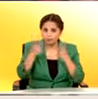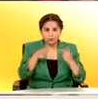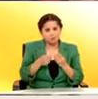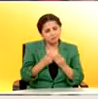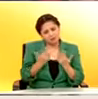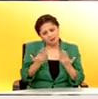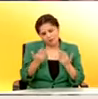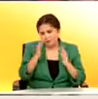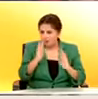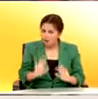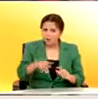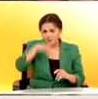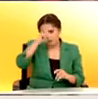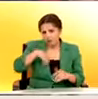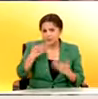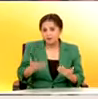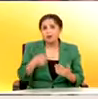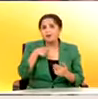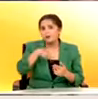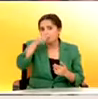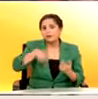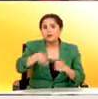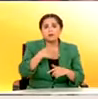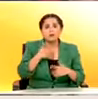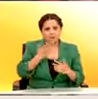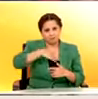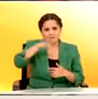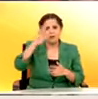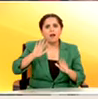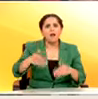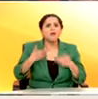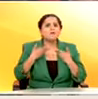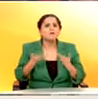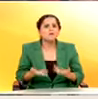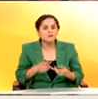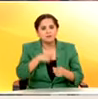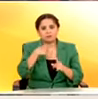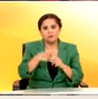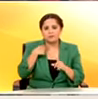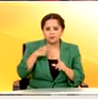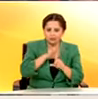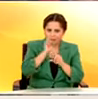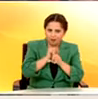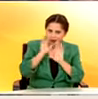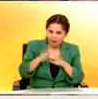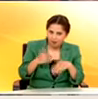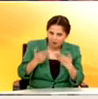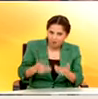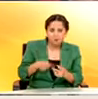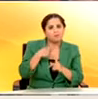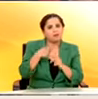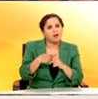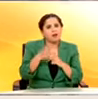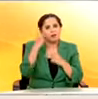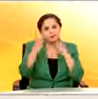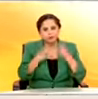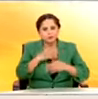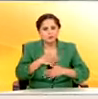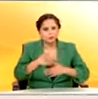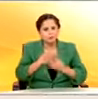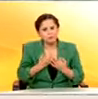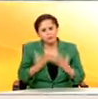क्षमता मौजूद है। हमारे पास पहाड़ भी हैं, संस्कृति भी है और एडवेंचर की